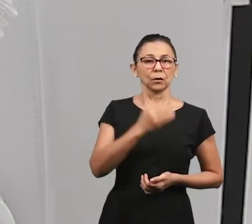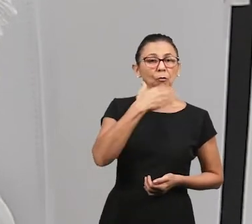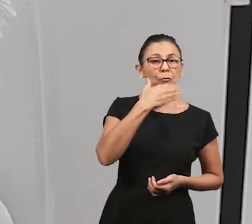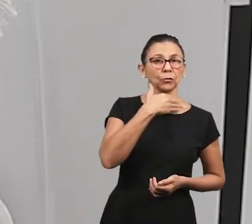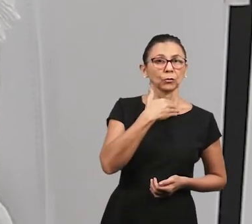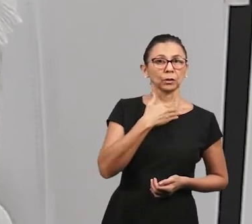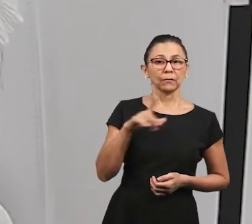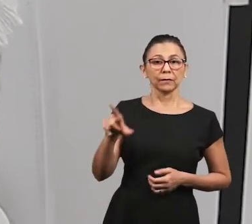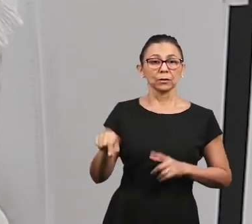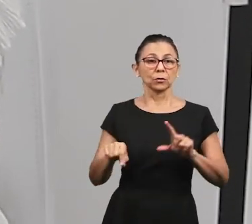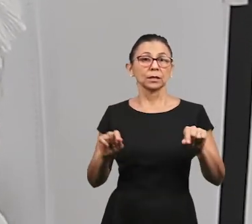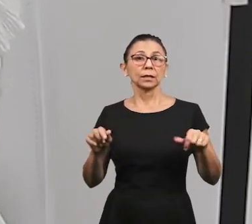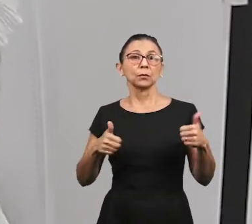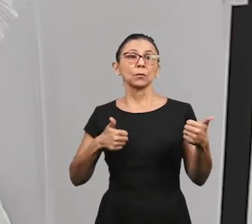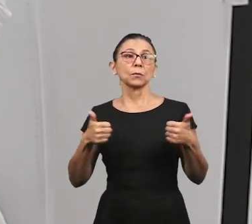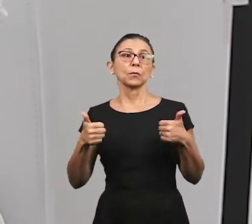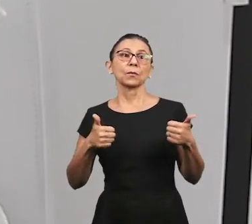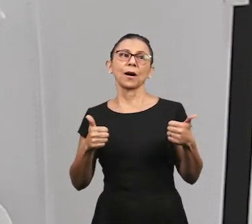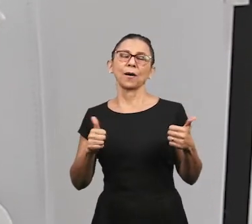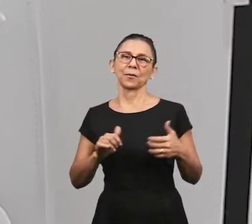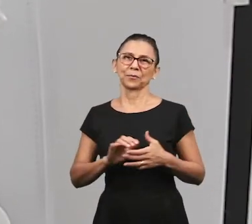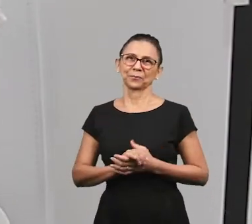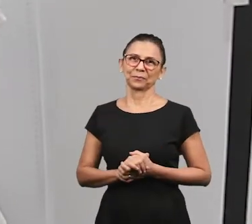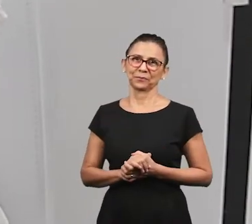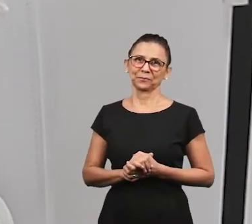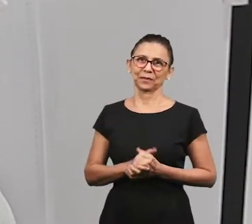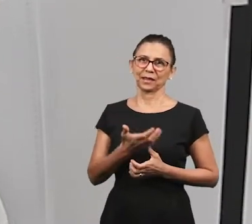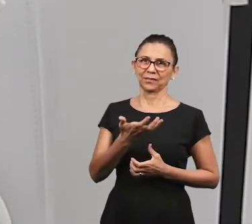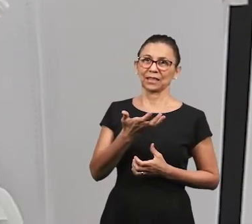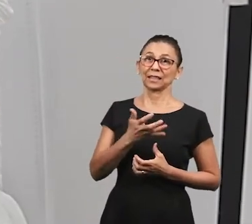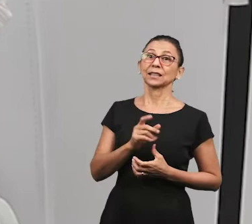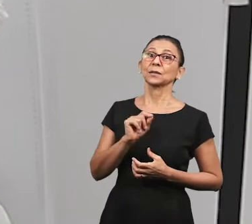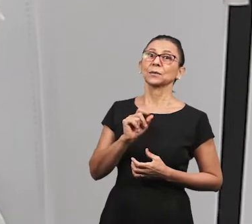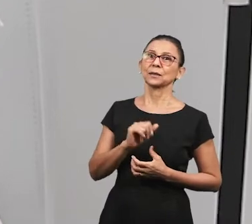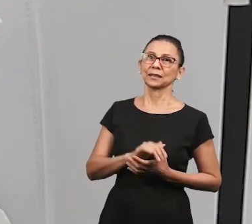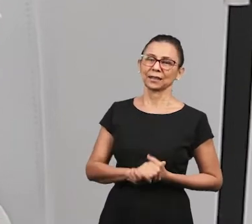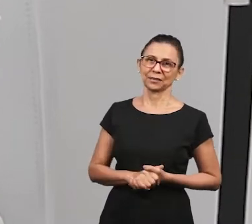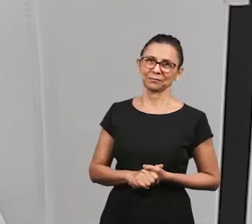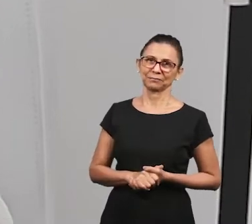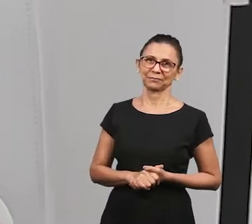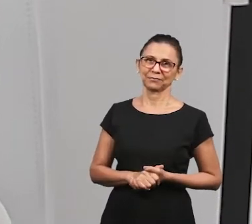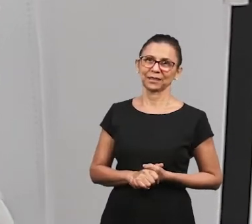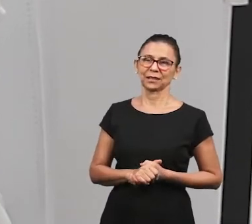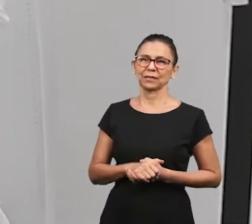он выберет печенье, потому что они более